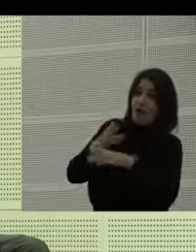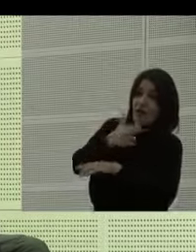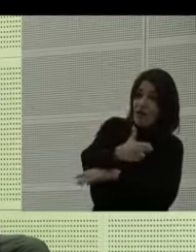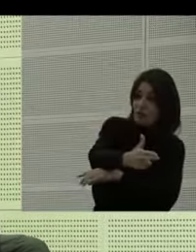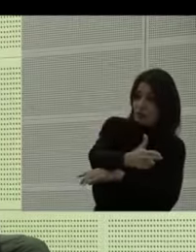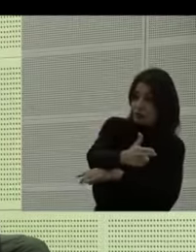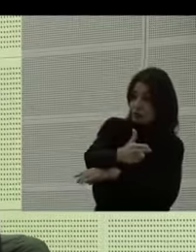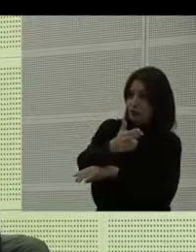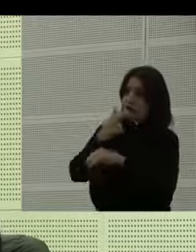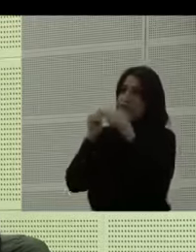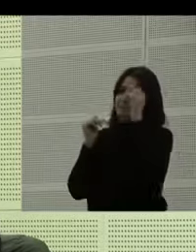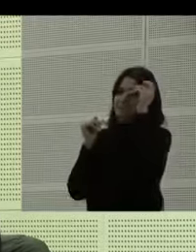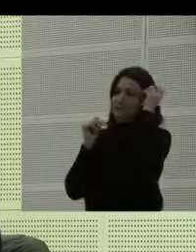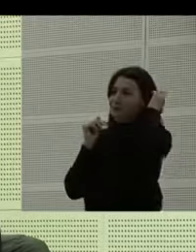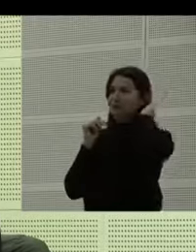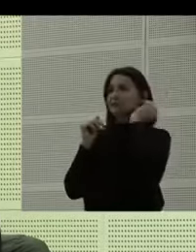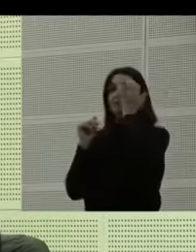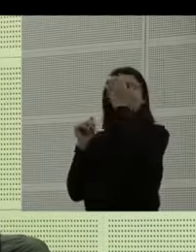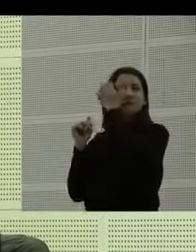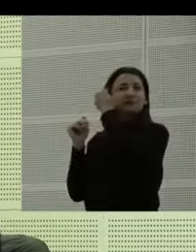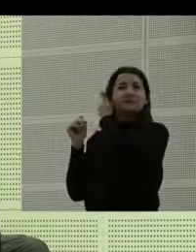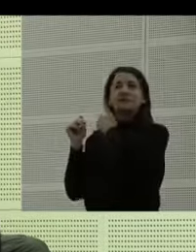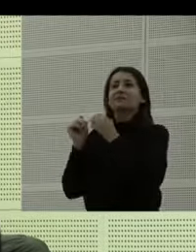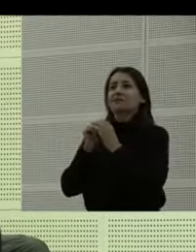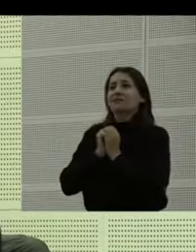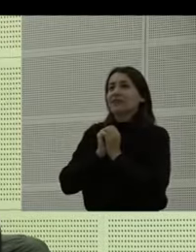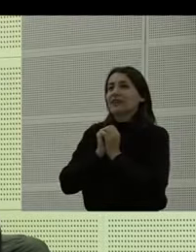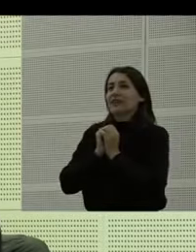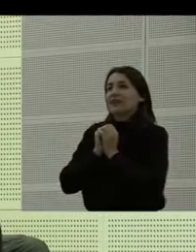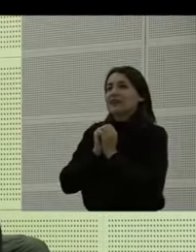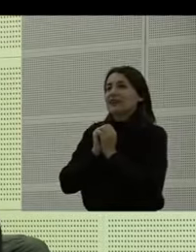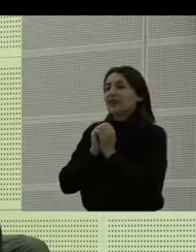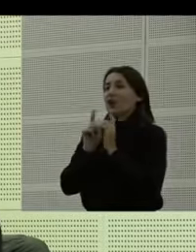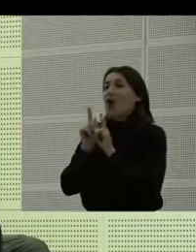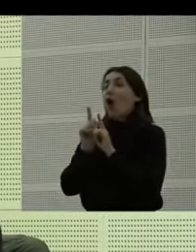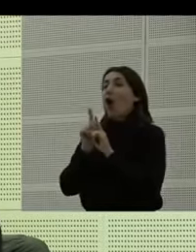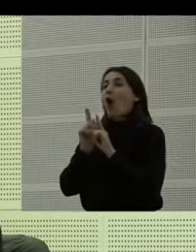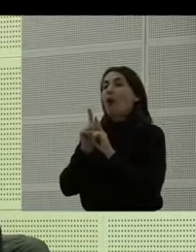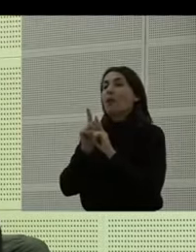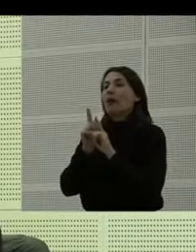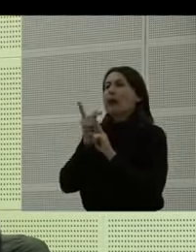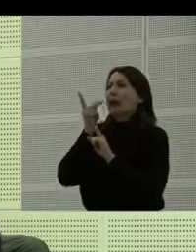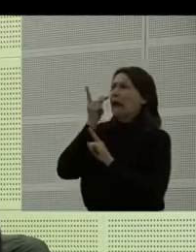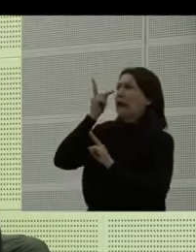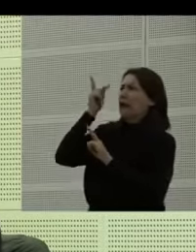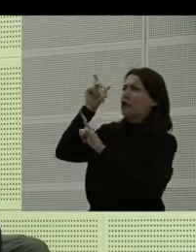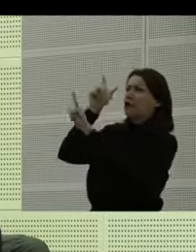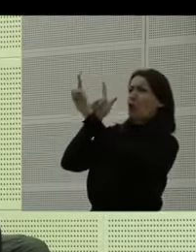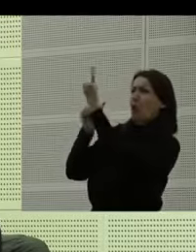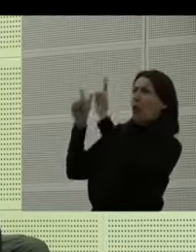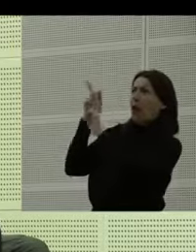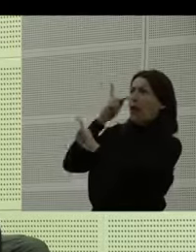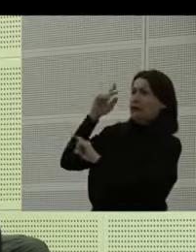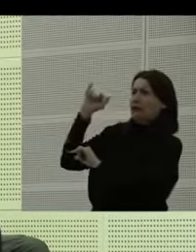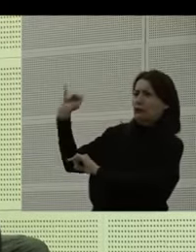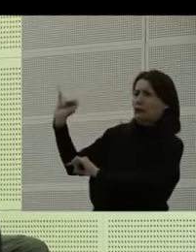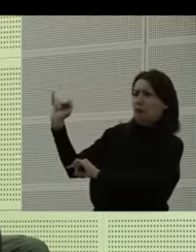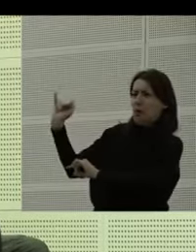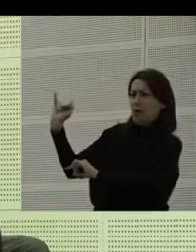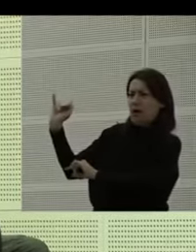Vede il sole, lo vede come qualcosa di lontano,